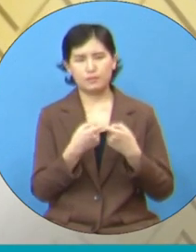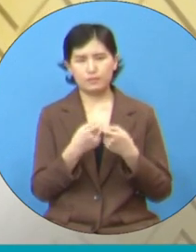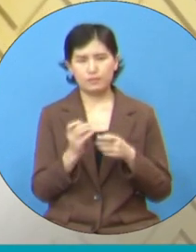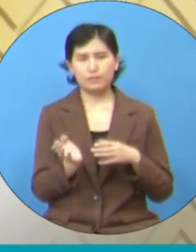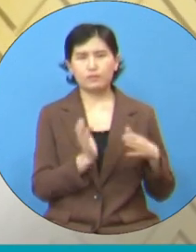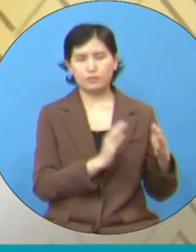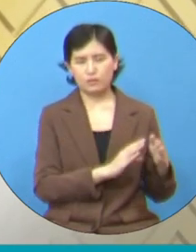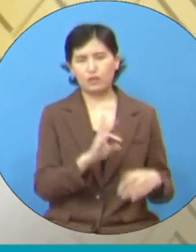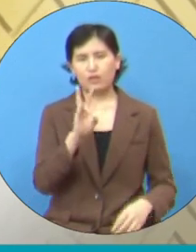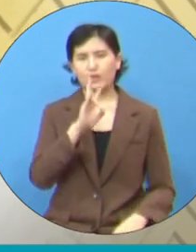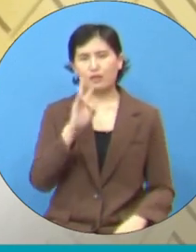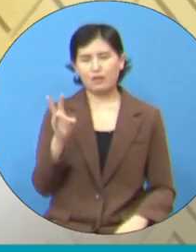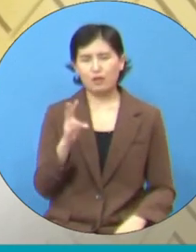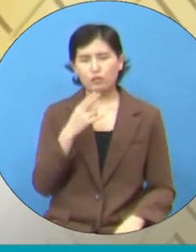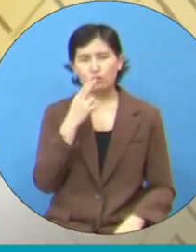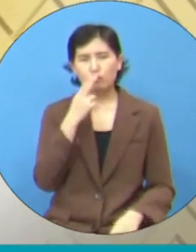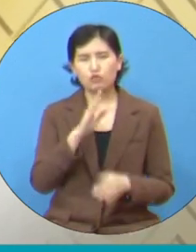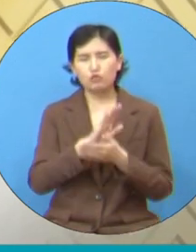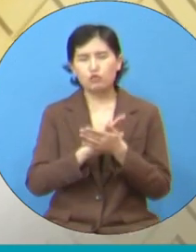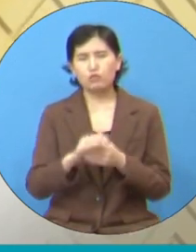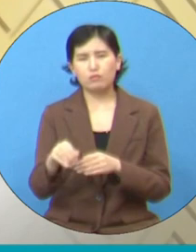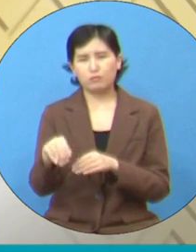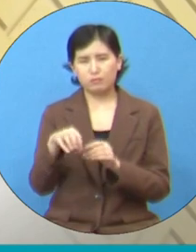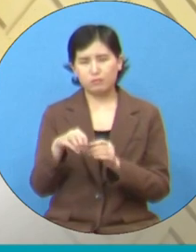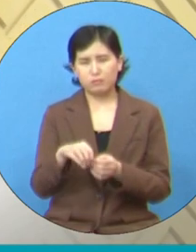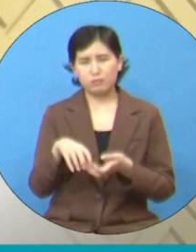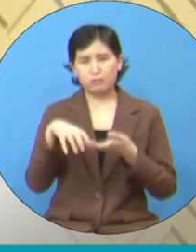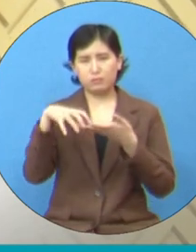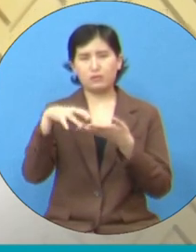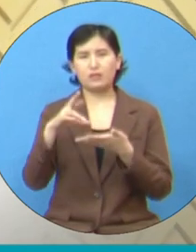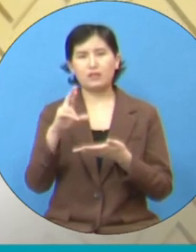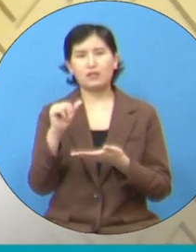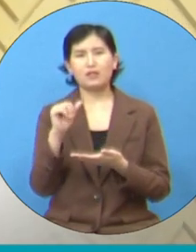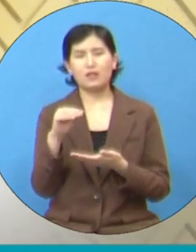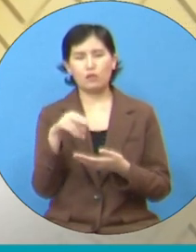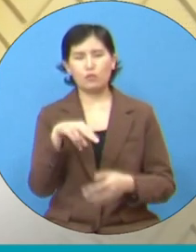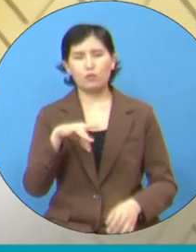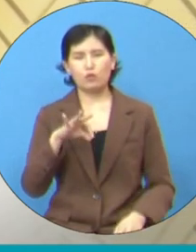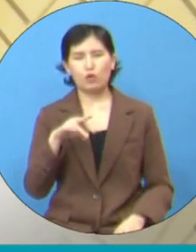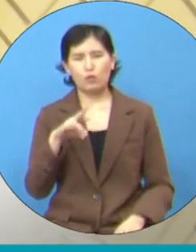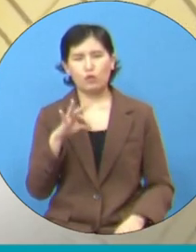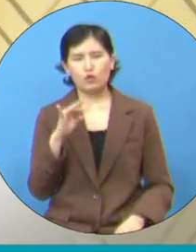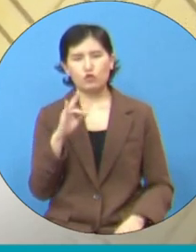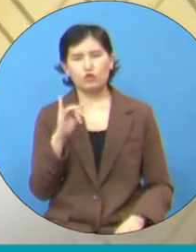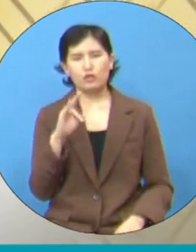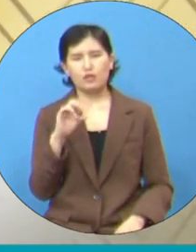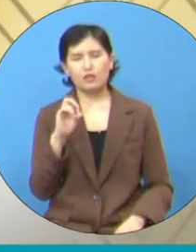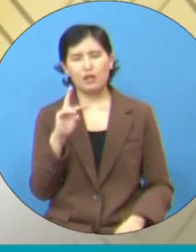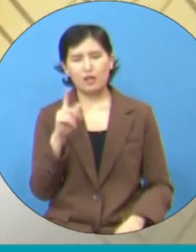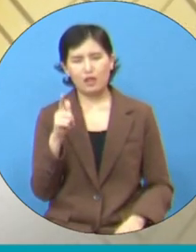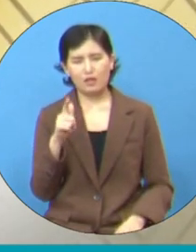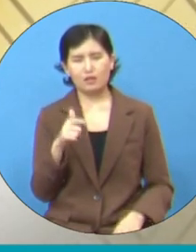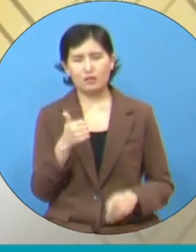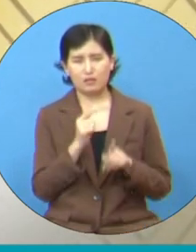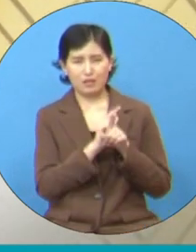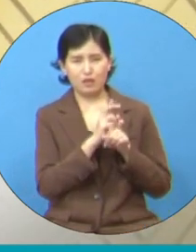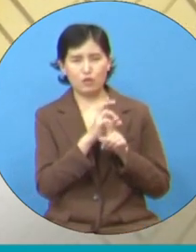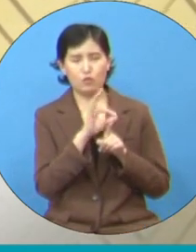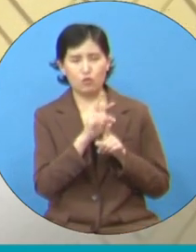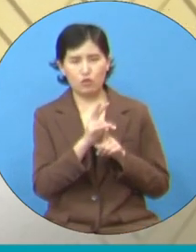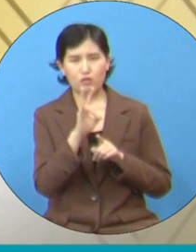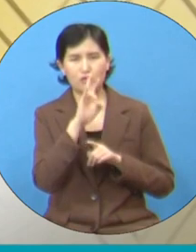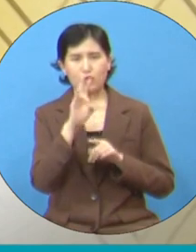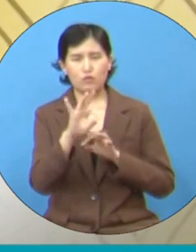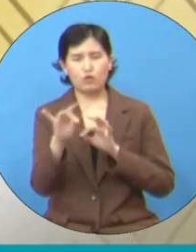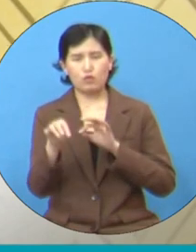хэрхэн яаж боожулах вэ гэдэг талаас бол за бидний санал бол мэдээж профессионал элемент одоо ороод ирэх юм бол олон намууд одоо